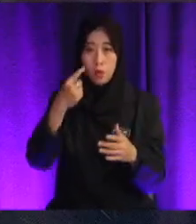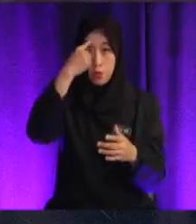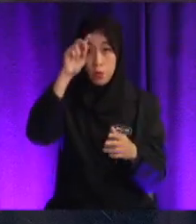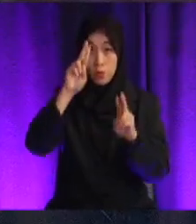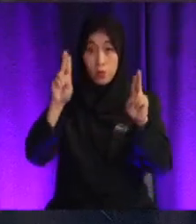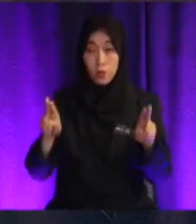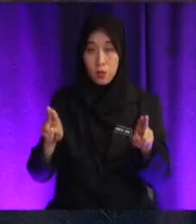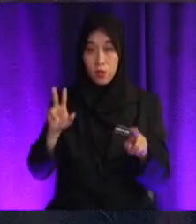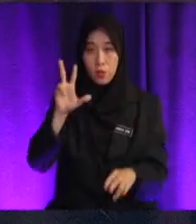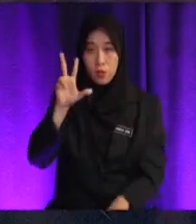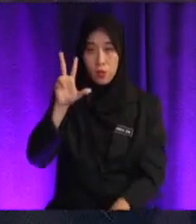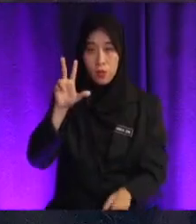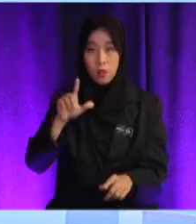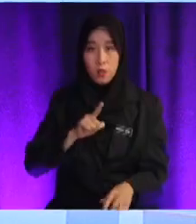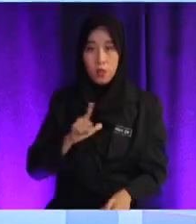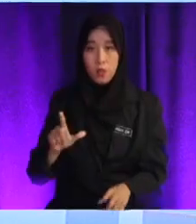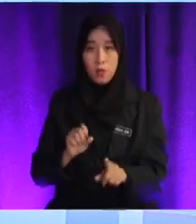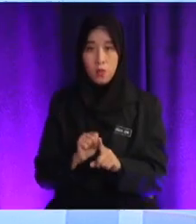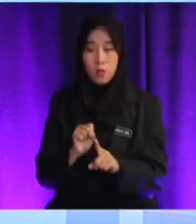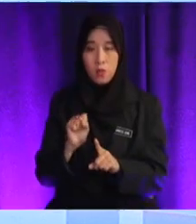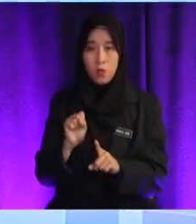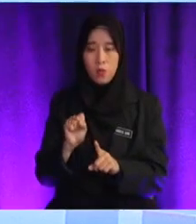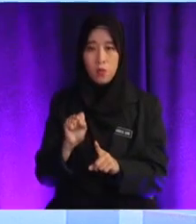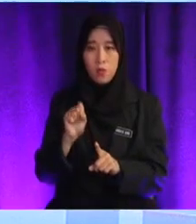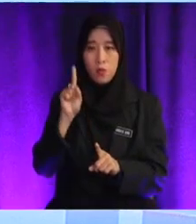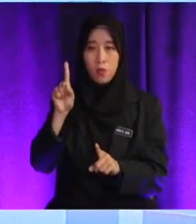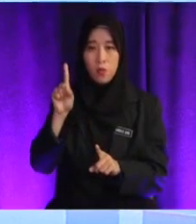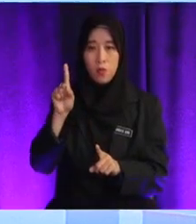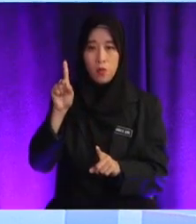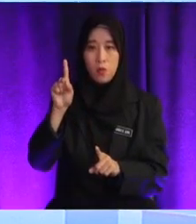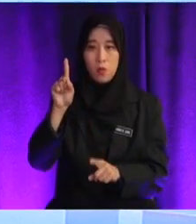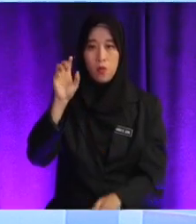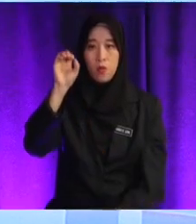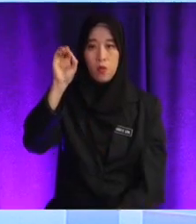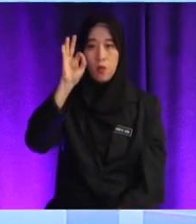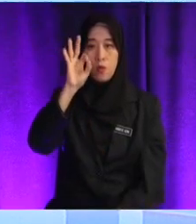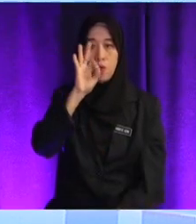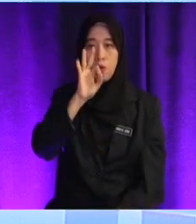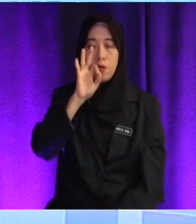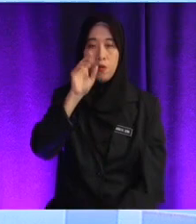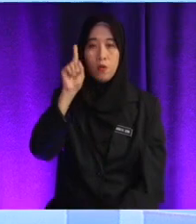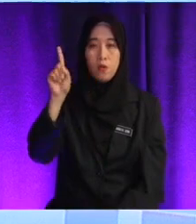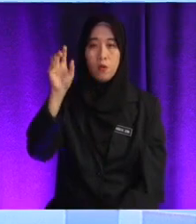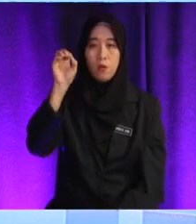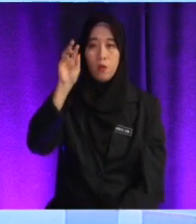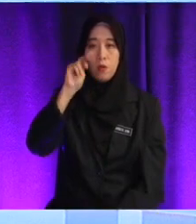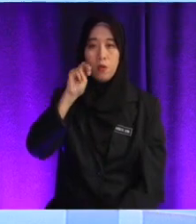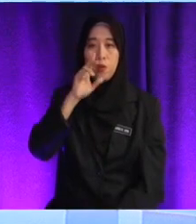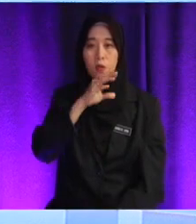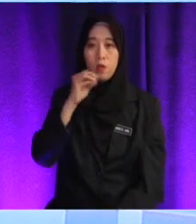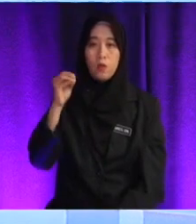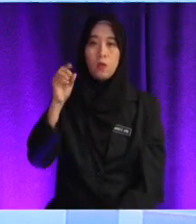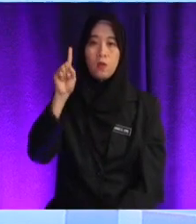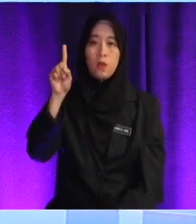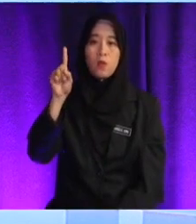3. 3. Satu yang tu apa tu? Yang off, on, sejuk. Okey, pandai. Okey, cemerlang sangat. Kalau off